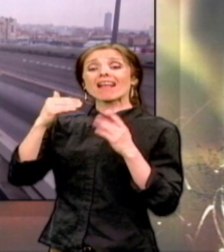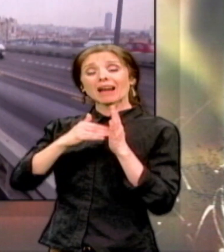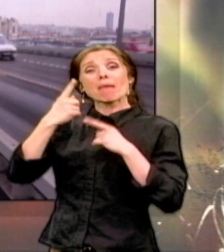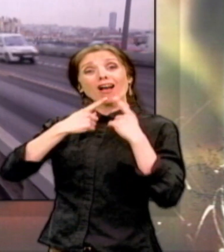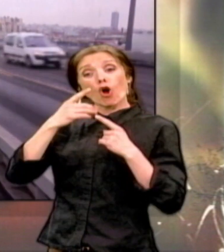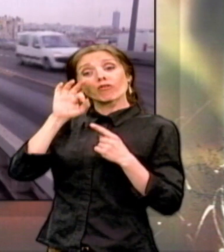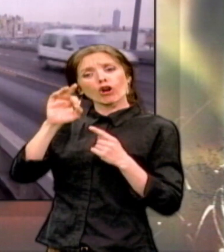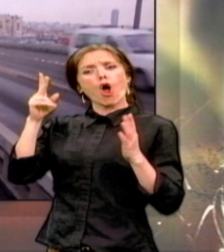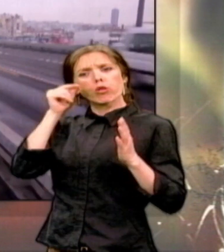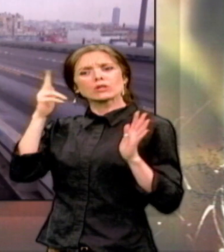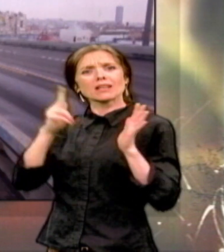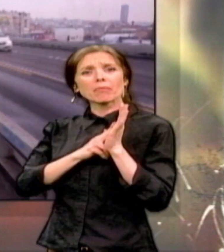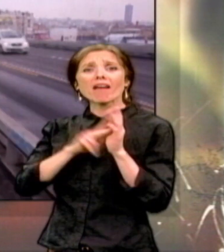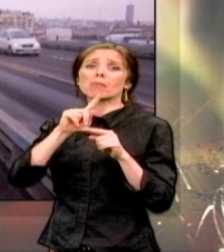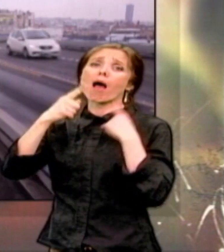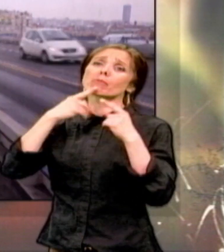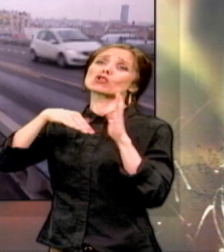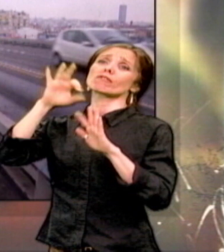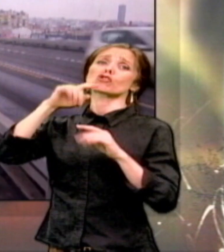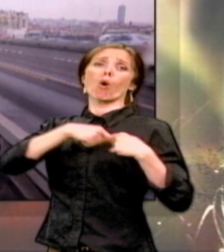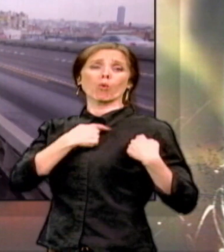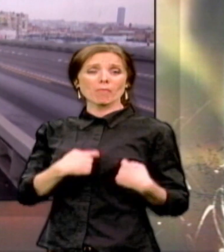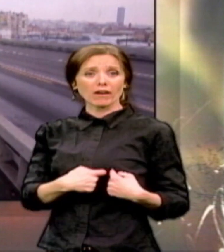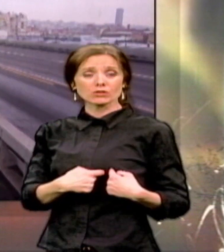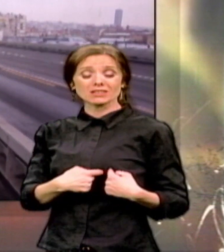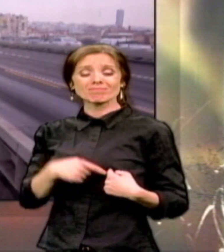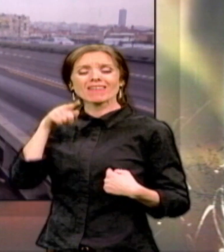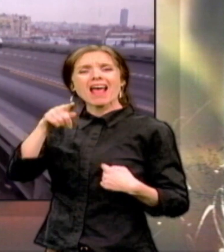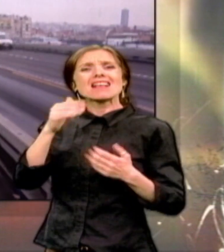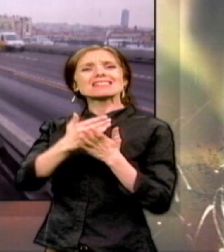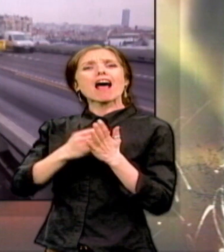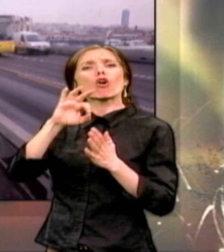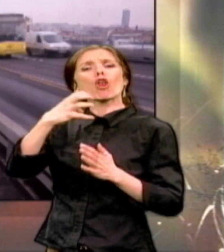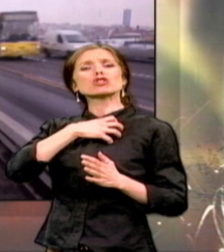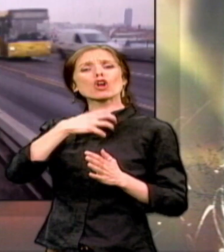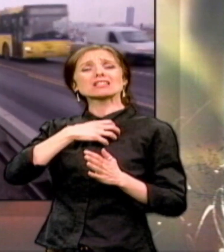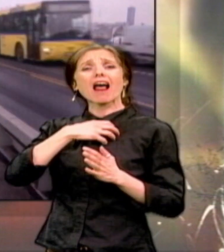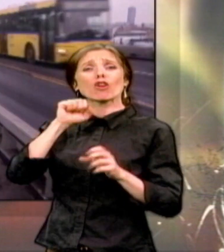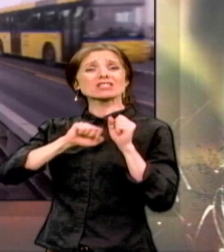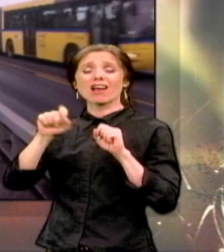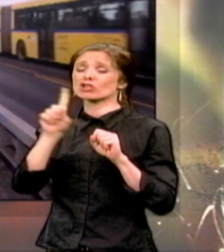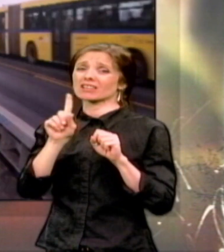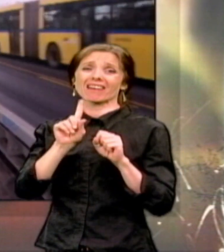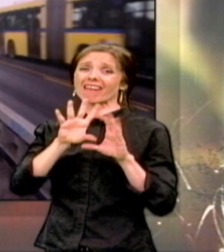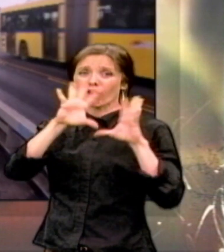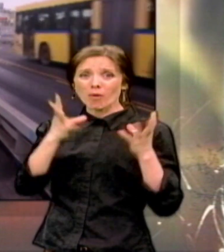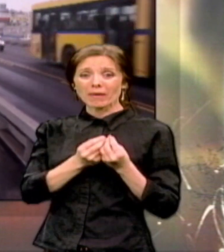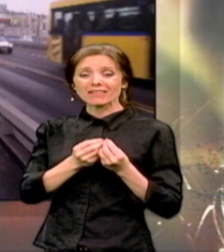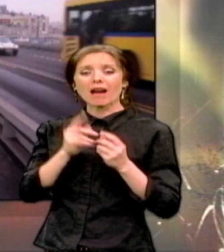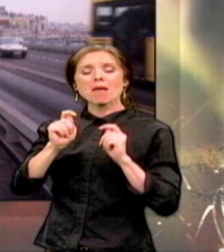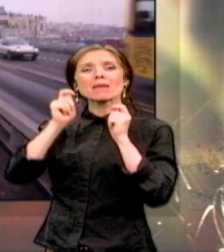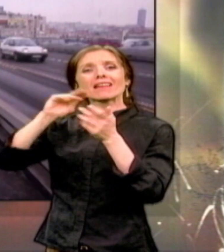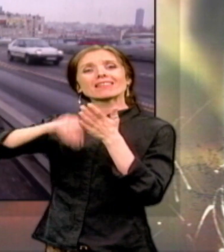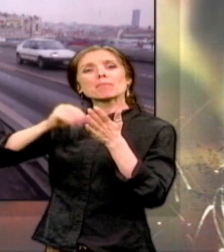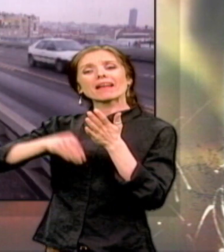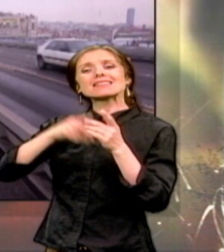o neotuđivim ljudskim pravima. Nije kompletiran zakon o socijalnoj zaštiti. Predata je peticija za status